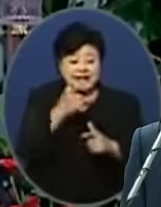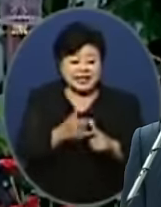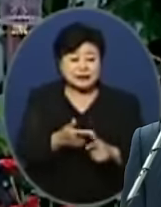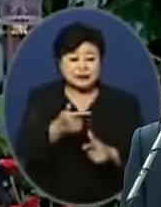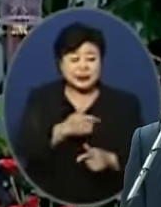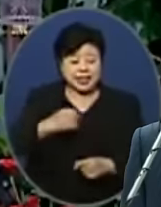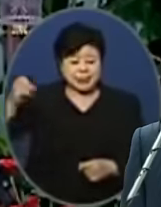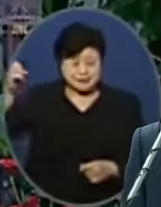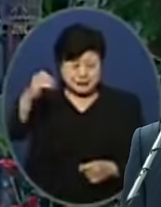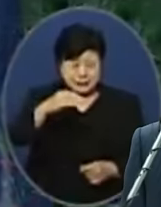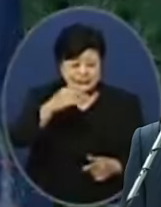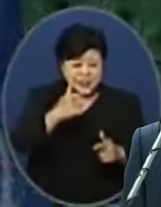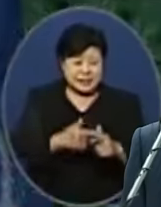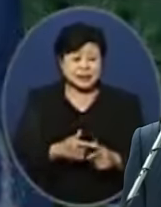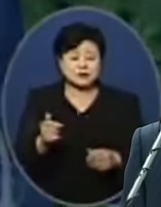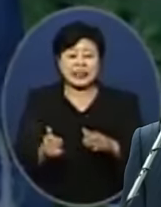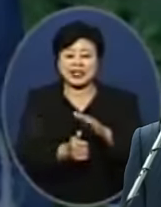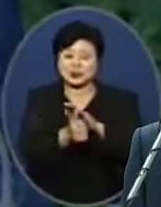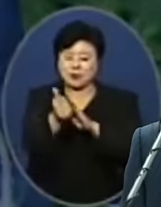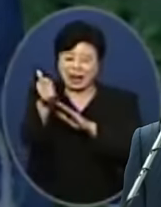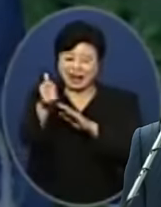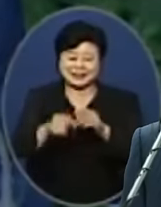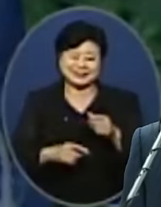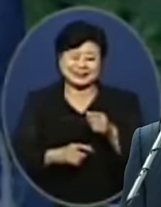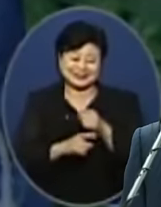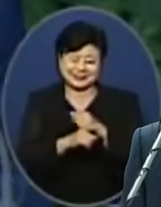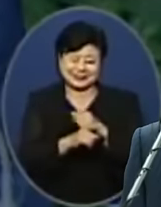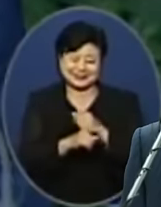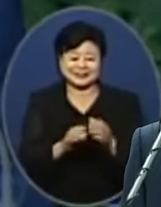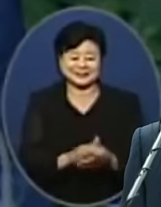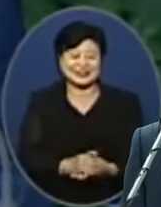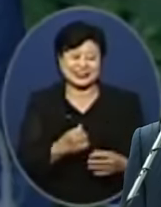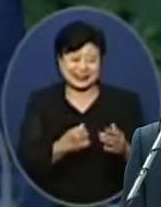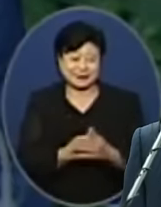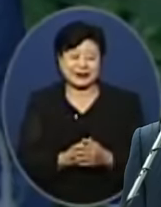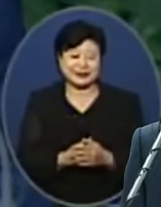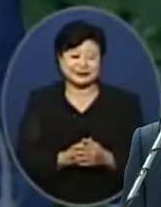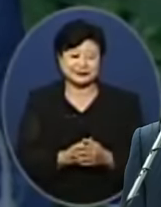예수님이 나의 빛이라는 것은 예수님이 나의 소망이라는 것입니다. 그러므로